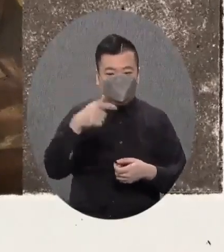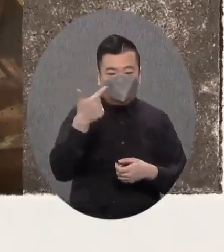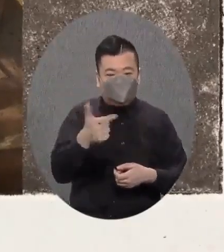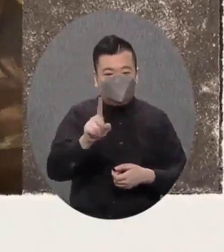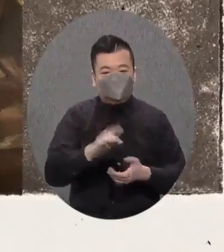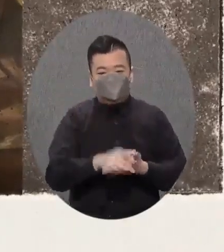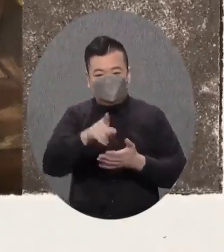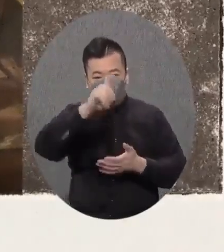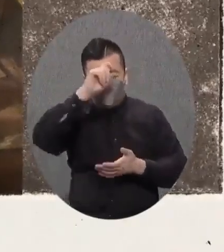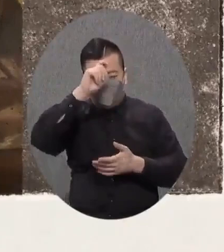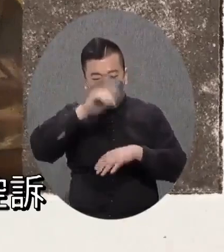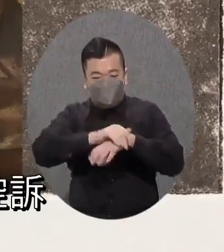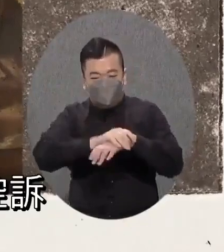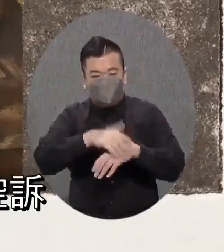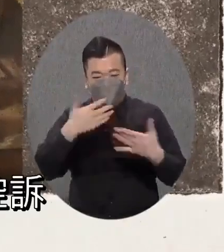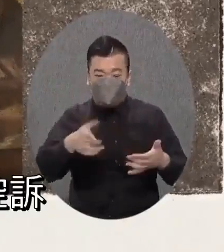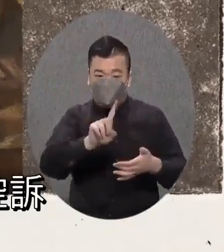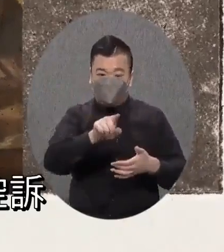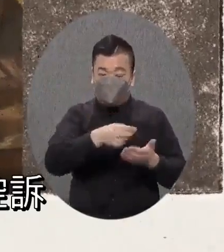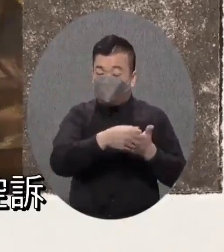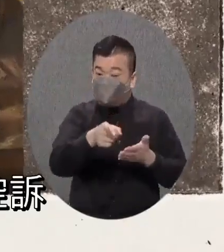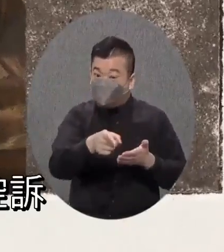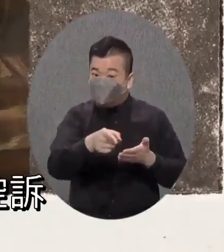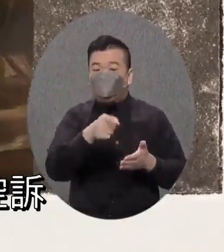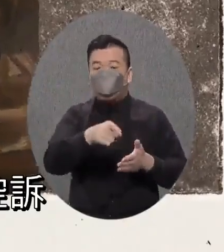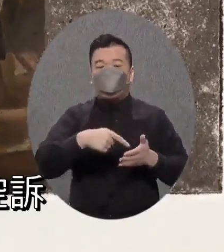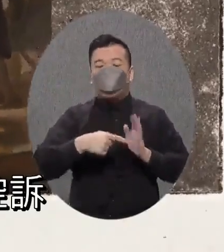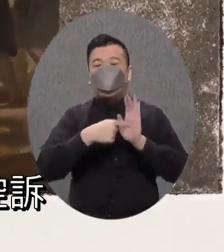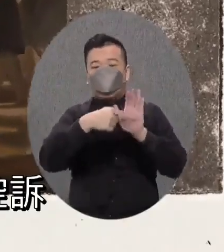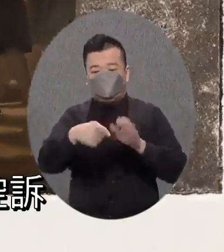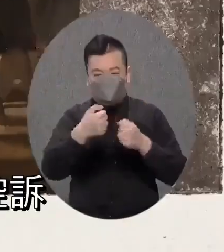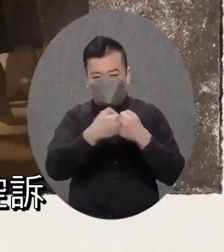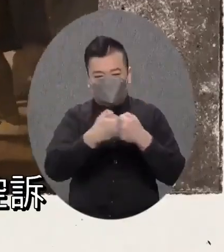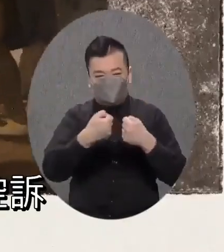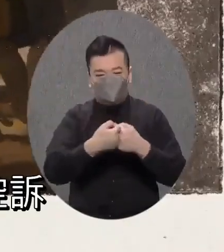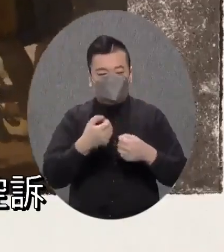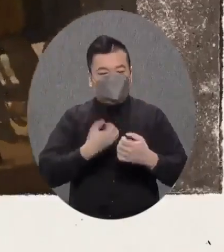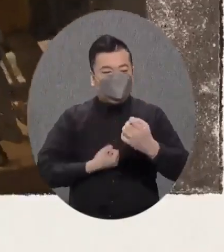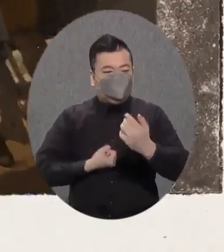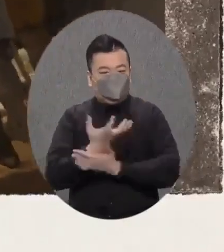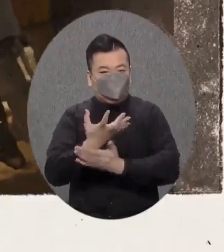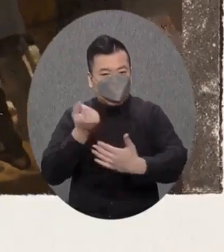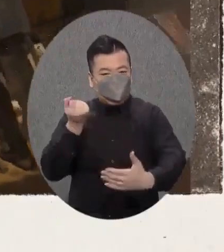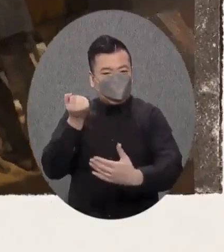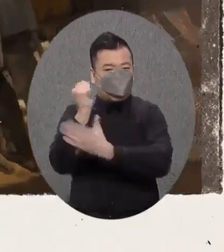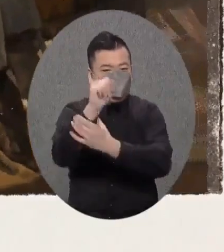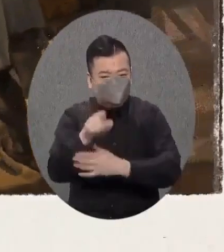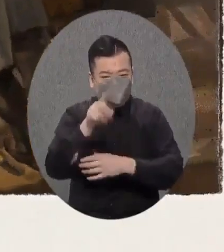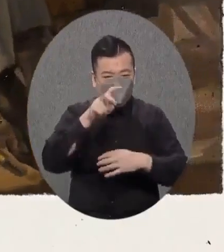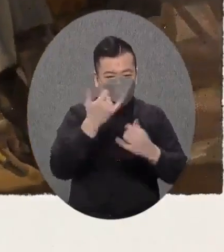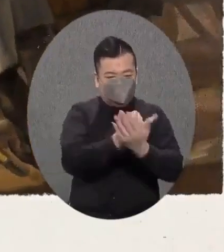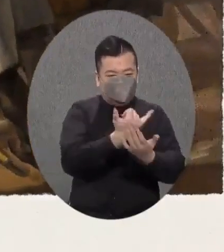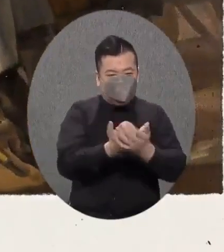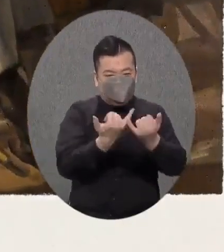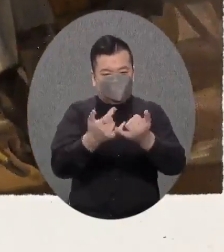系纪念性质嘅啫，而戈雅呢一幅咧就表达对战争嘅强烈控诉。 堆叠的尸体和指